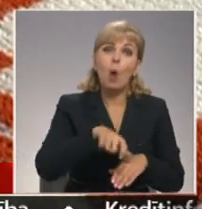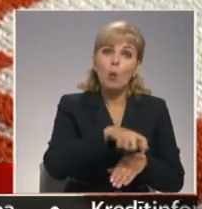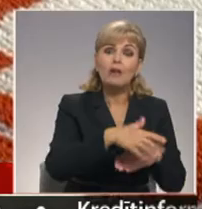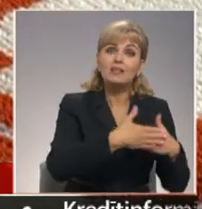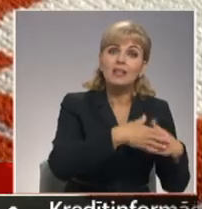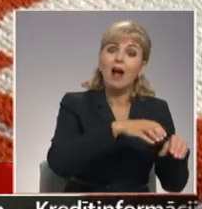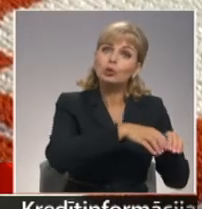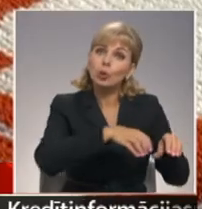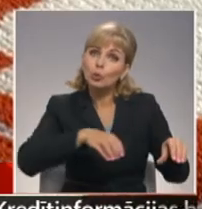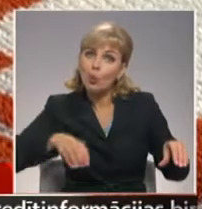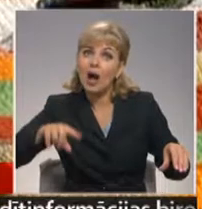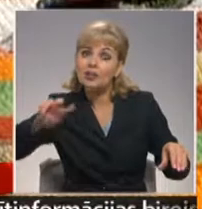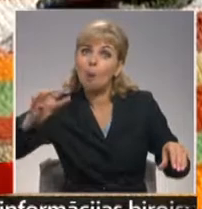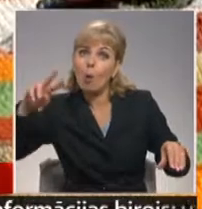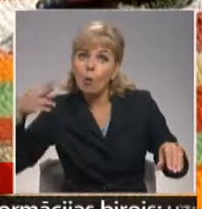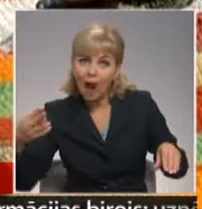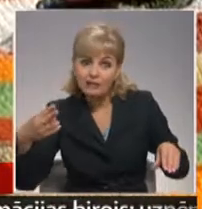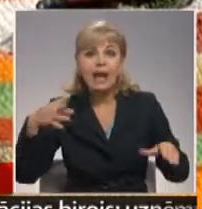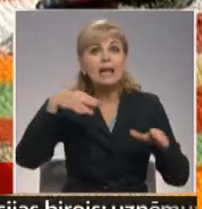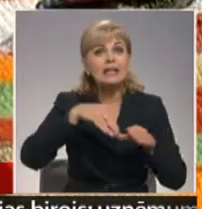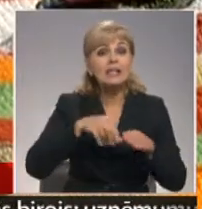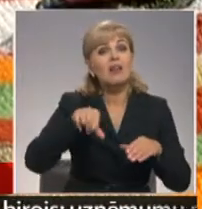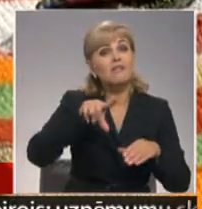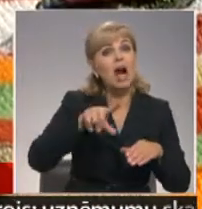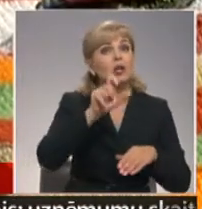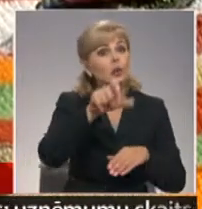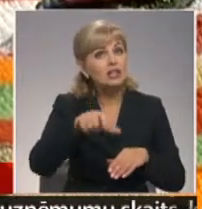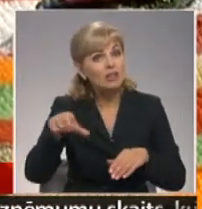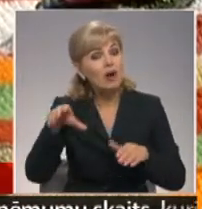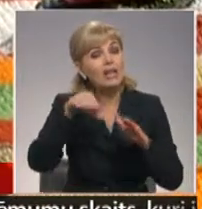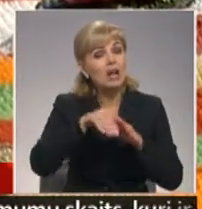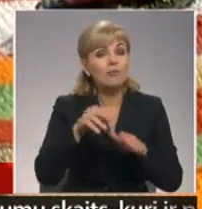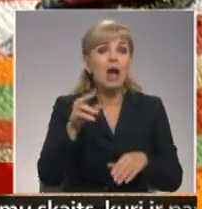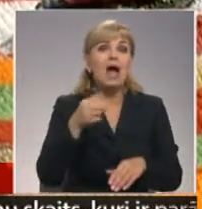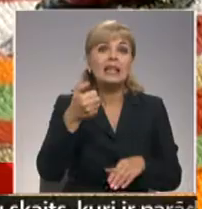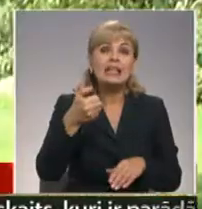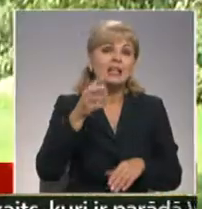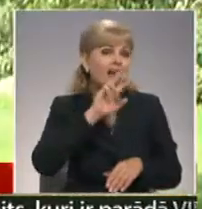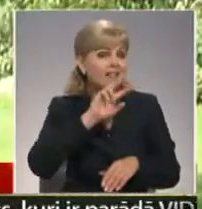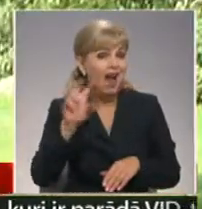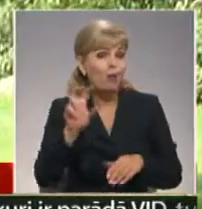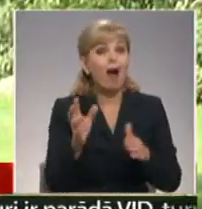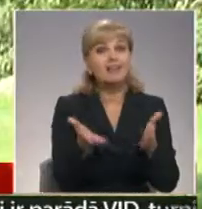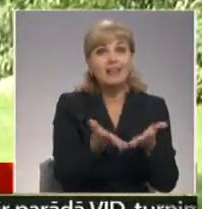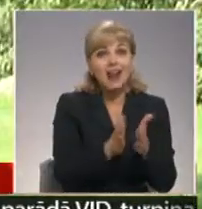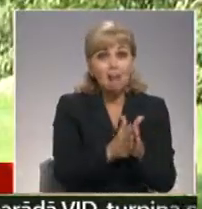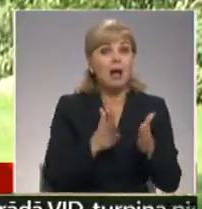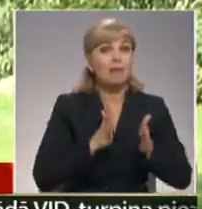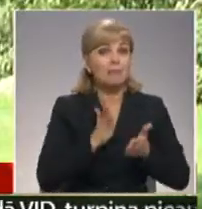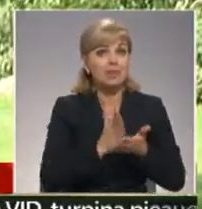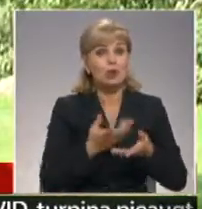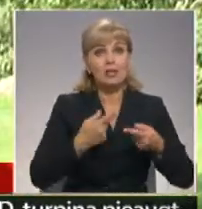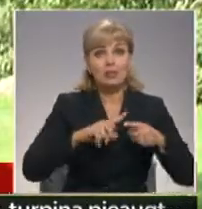otram, iesaistot šī deķa veidošanā pēc iespējas vairāk cilvēku un iekļūstot Guinness rekordu grāmatām. Un tad, kad es biju